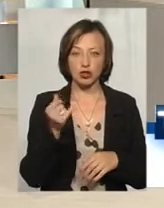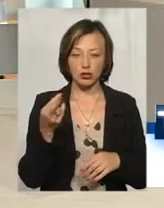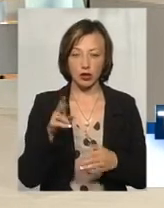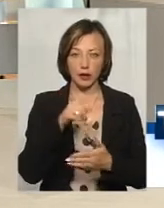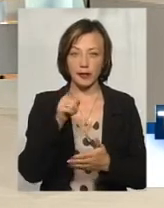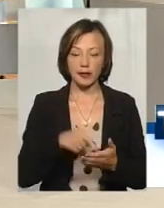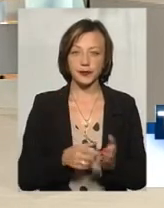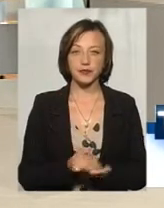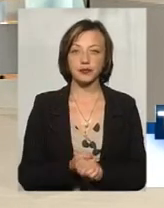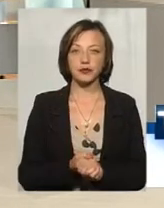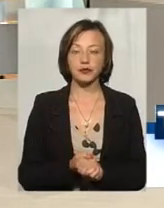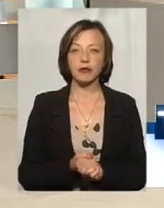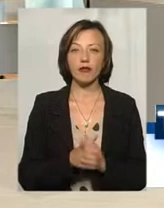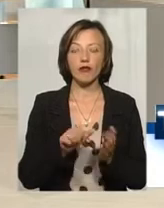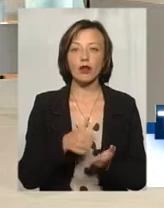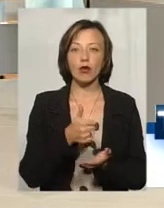Основна